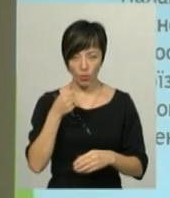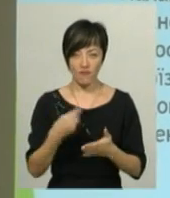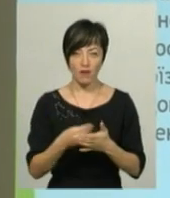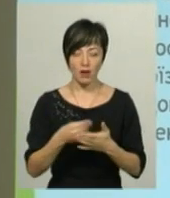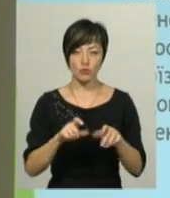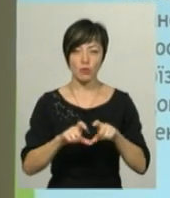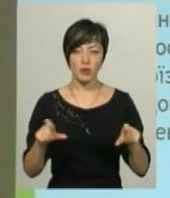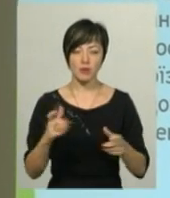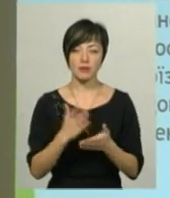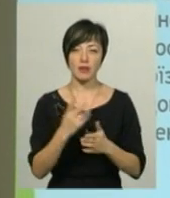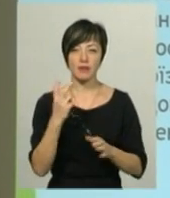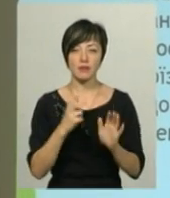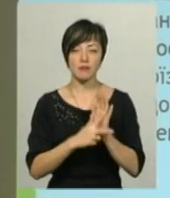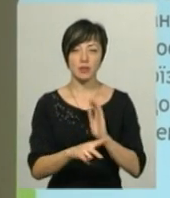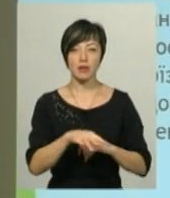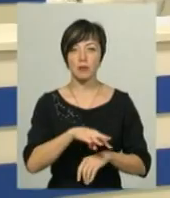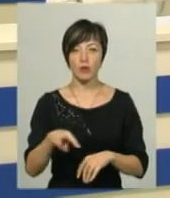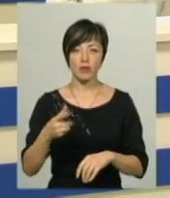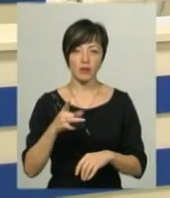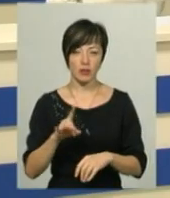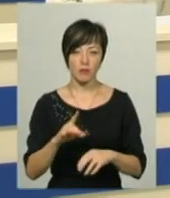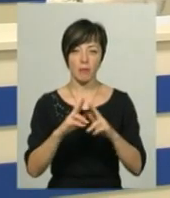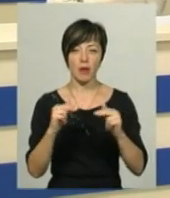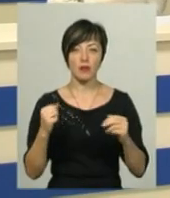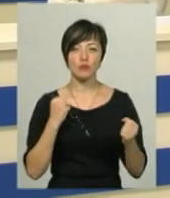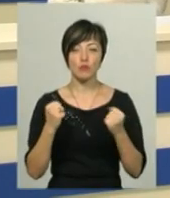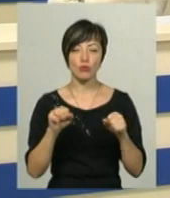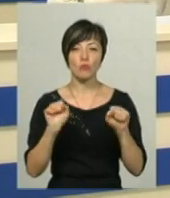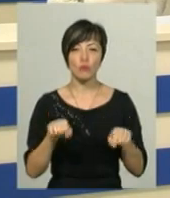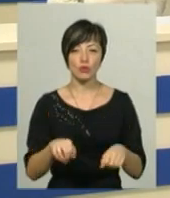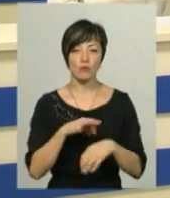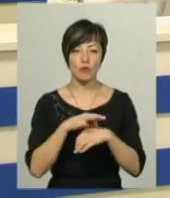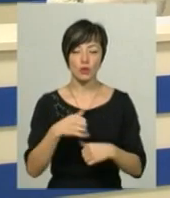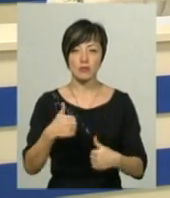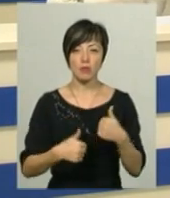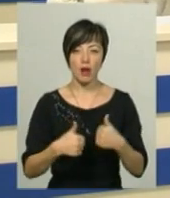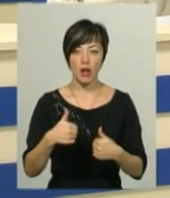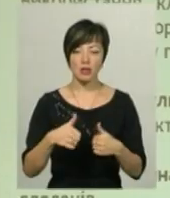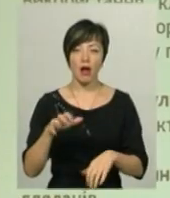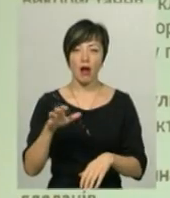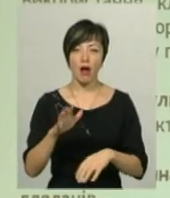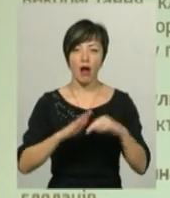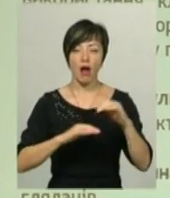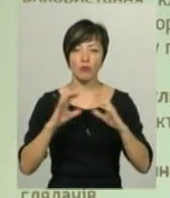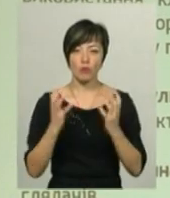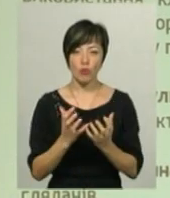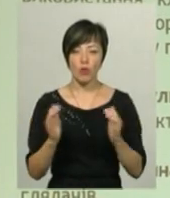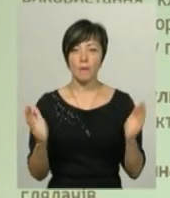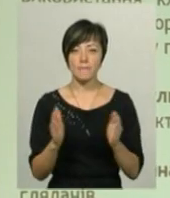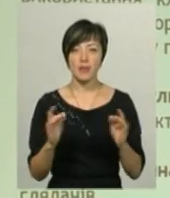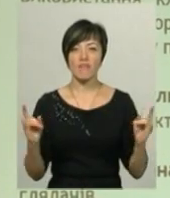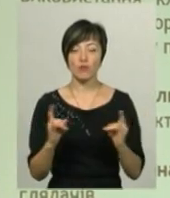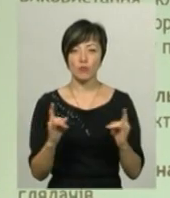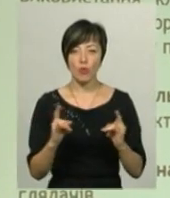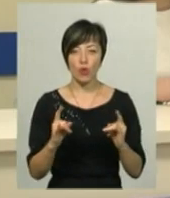Вартість об'єкту становить 280 мільйонів гривень. У палаці спорту можна буде проводити змагання з гандболу, мініфутболу, баскетболу,